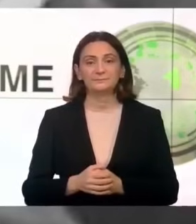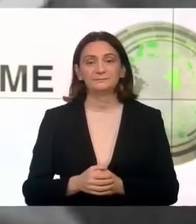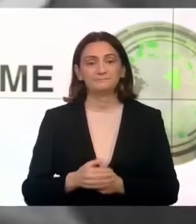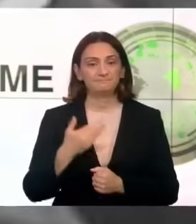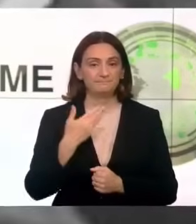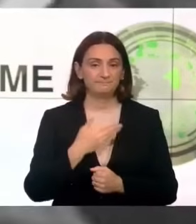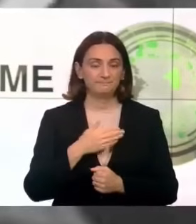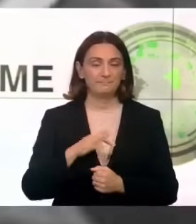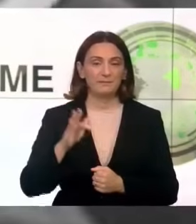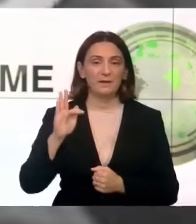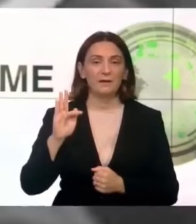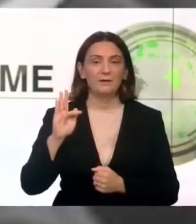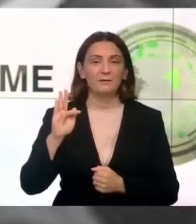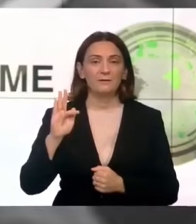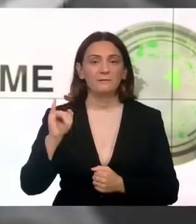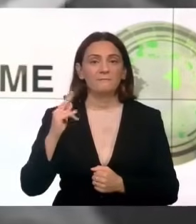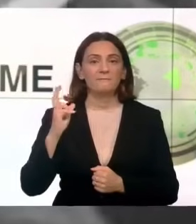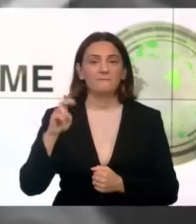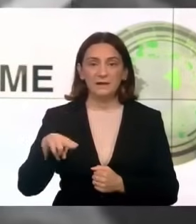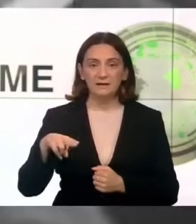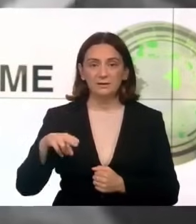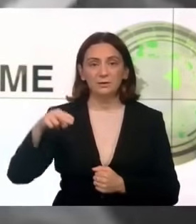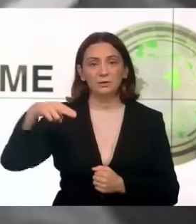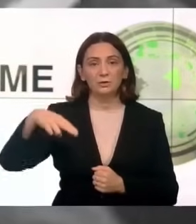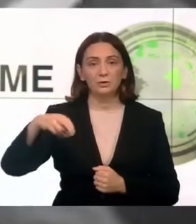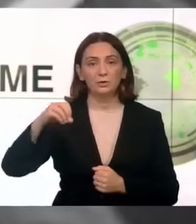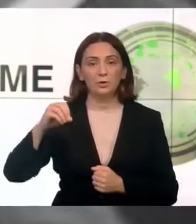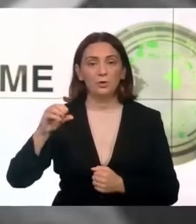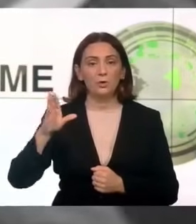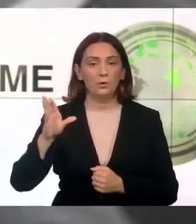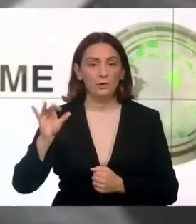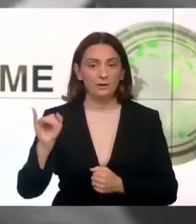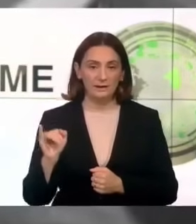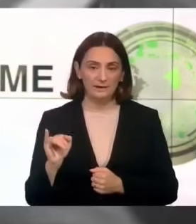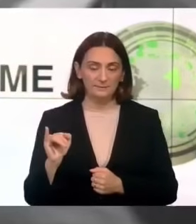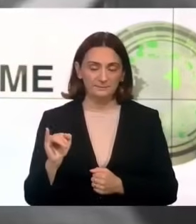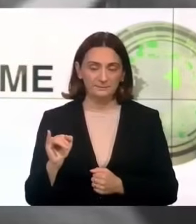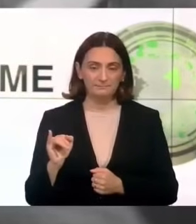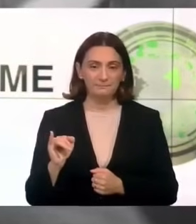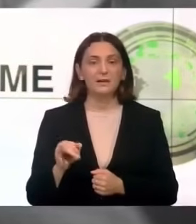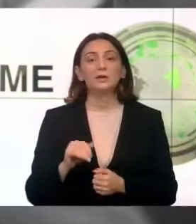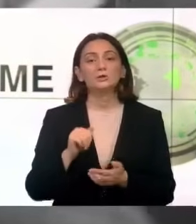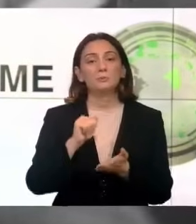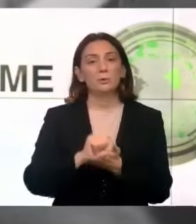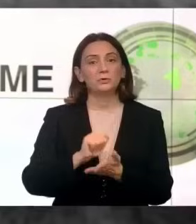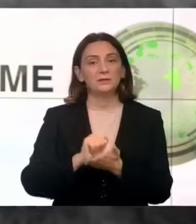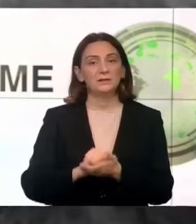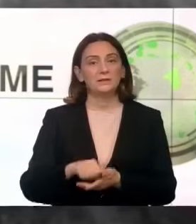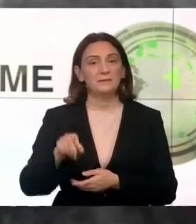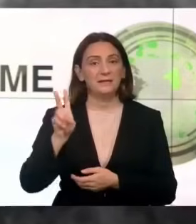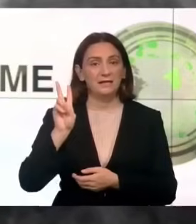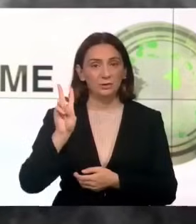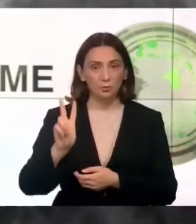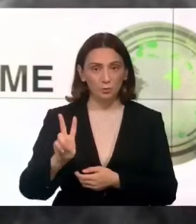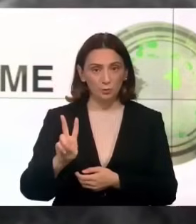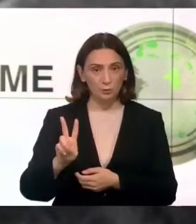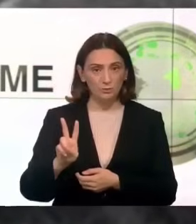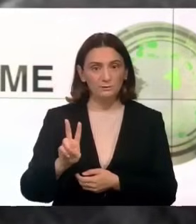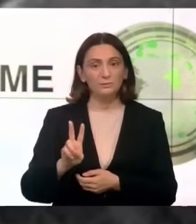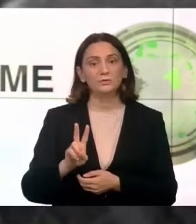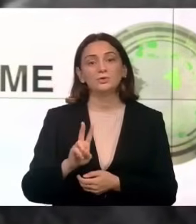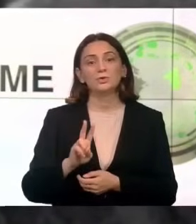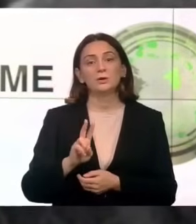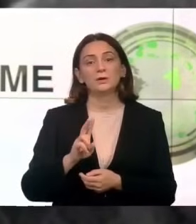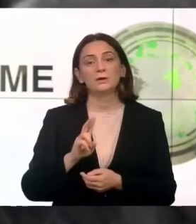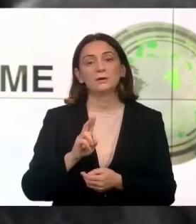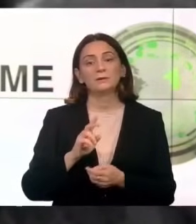Fanoli ndërmer rrugën e gjatë nga Amerika dhe në 16 shtator 1920 mbërrin me anije në portin e Durrësit, por